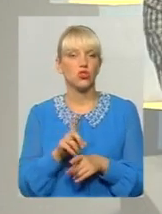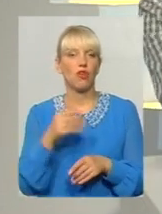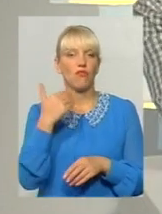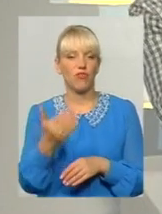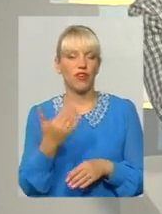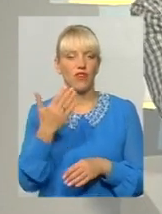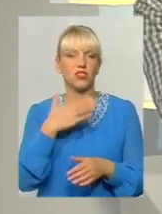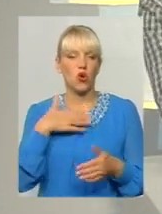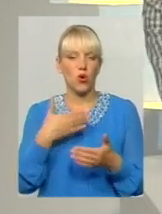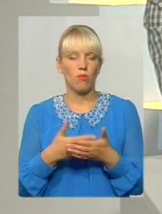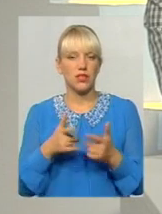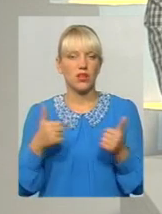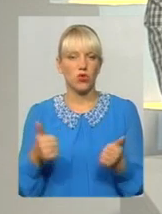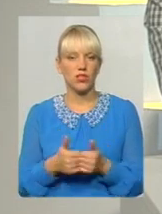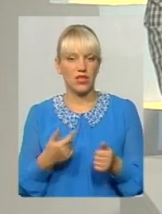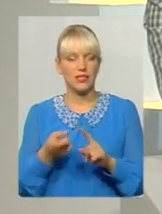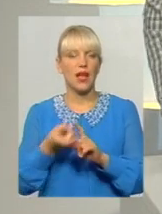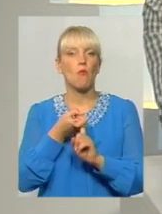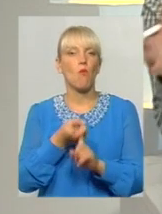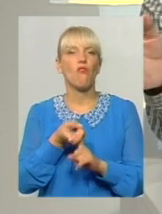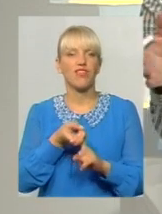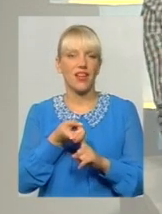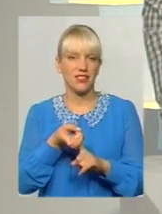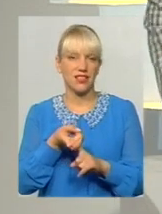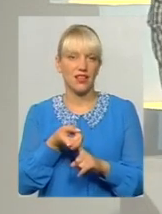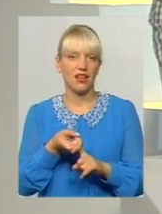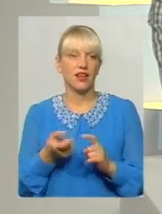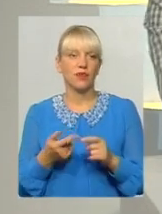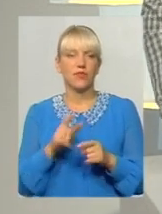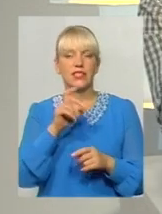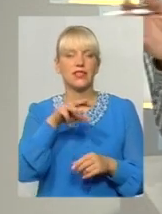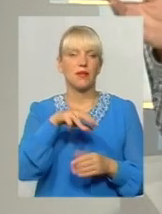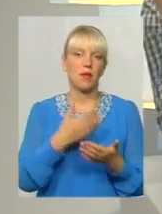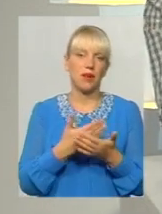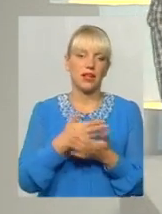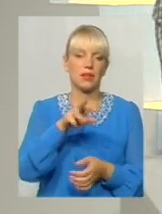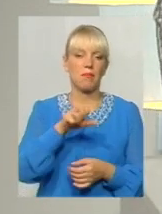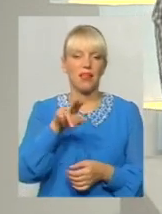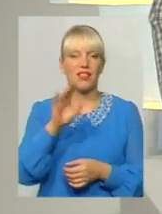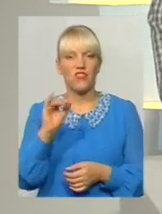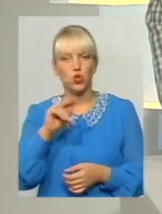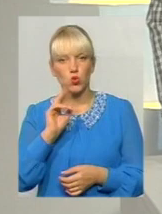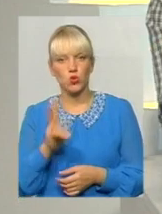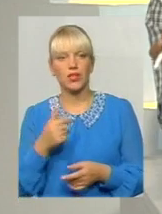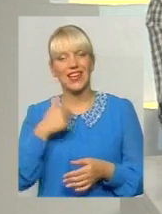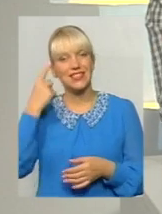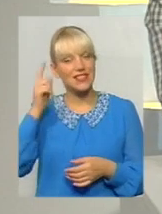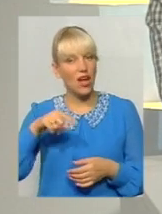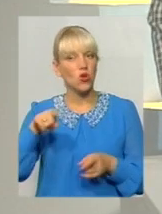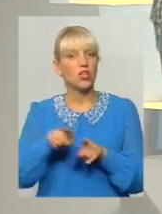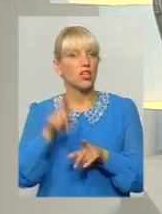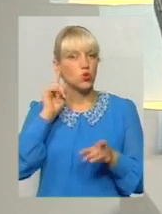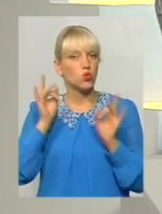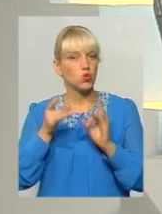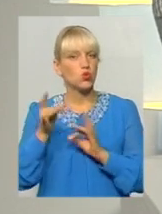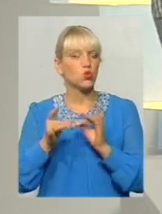таки, ваша громадська організація пов'язана все ж таки десь там з Медведчуком, чи, я знаю, принаймні чув таке, що